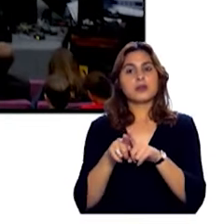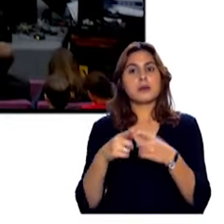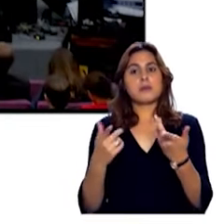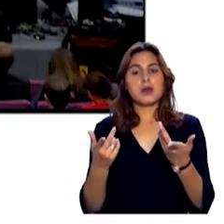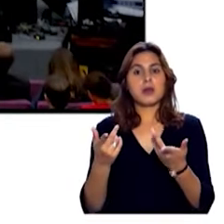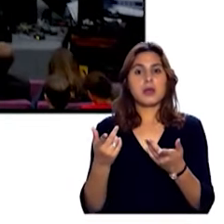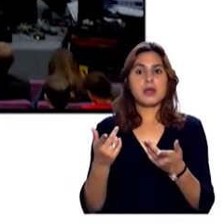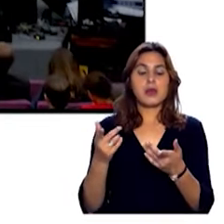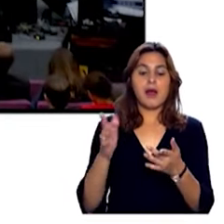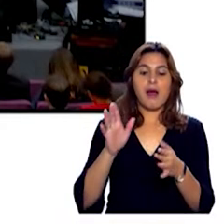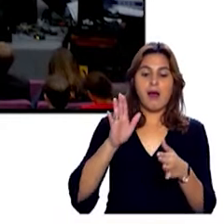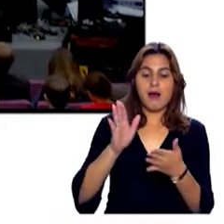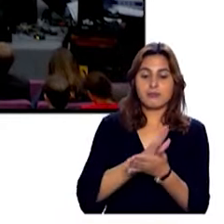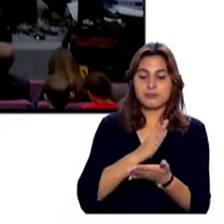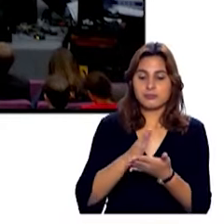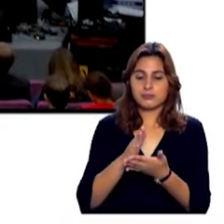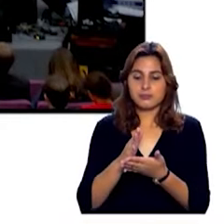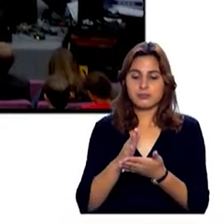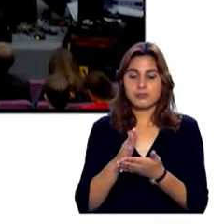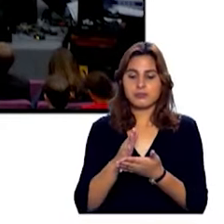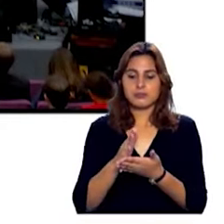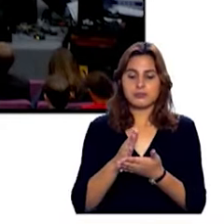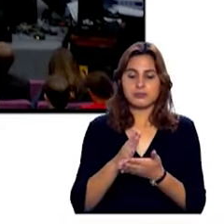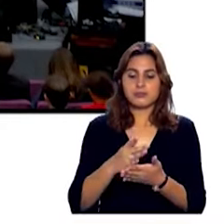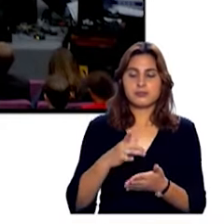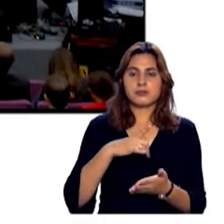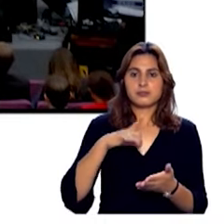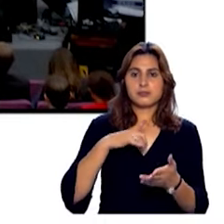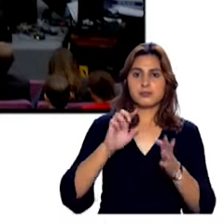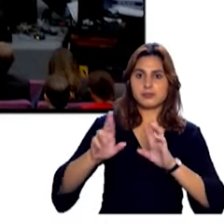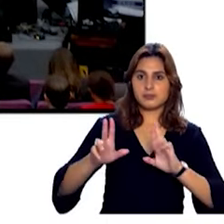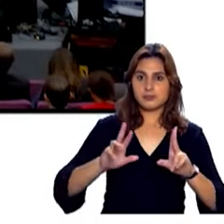itàns se le singole censure